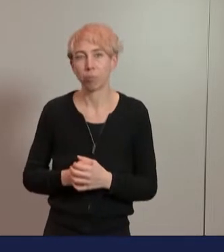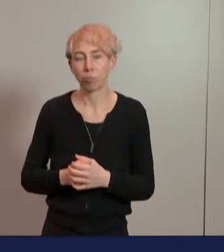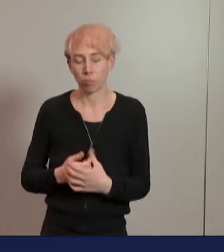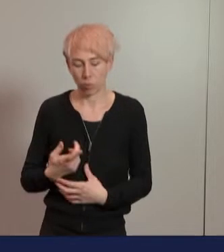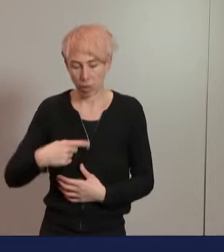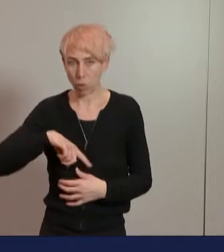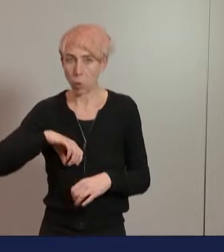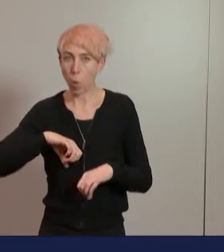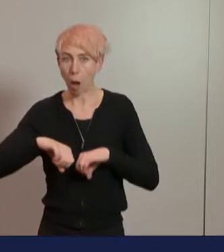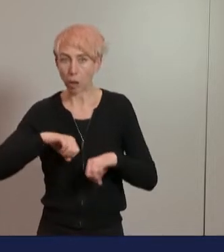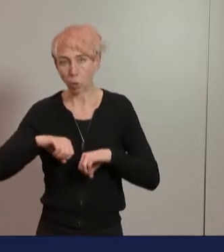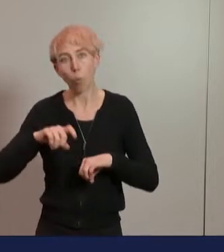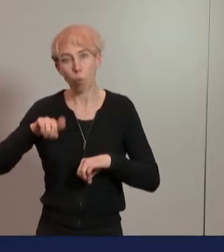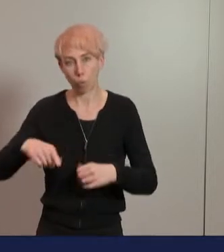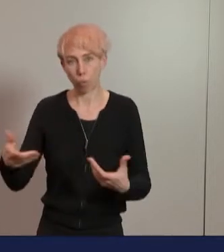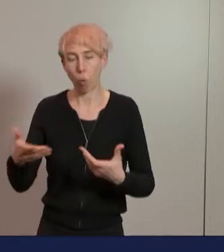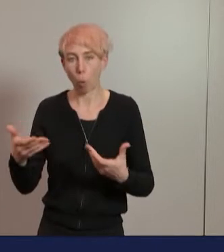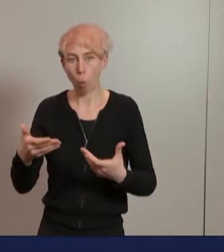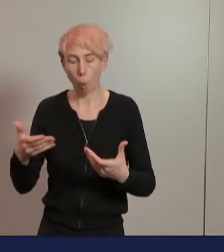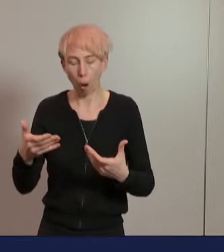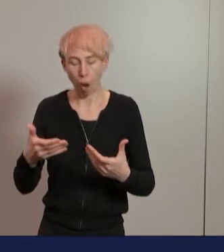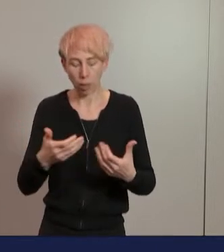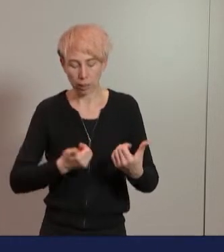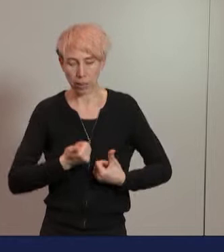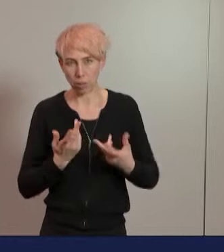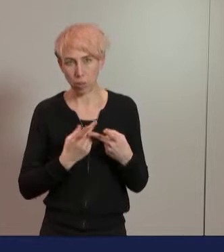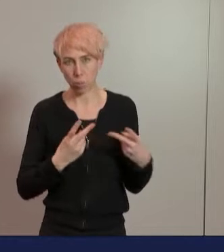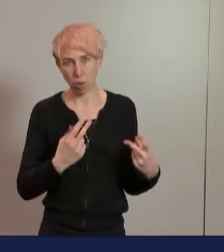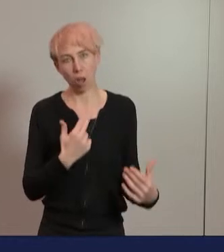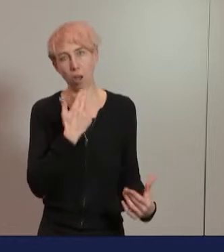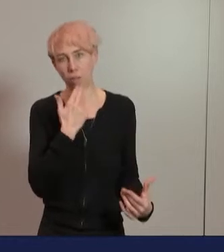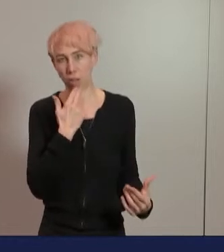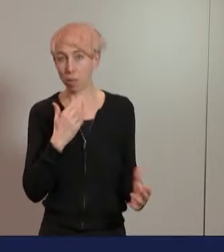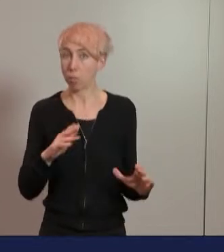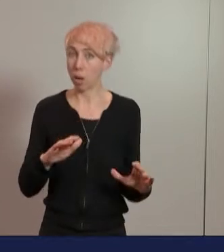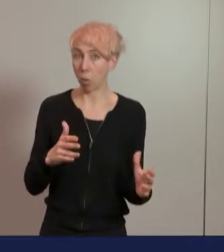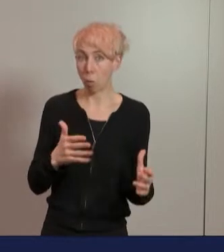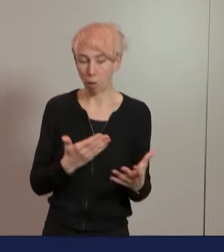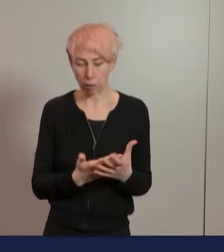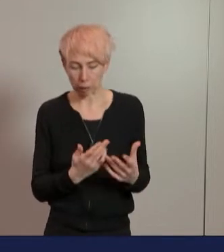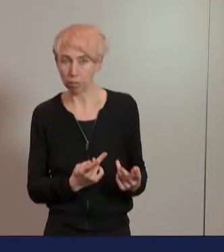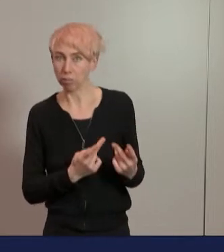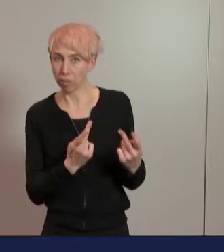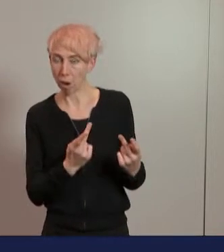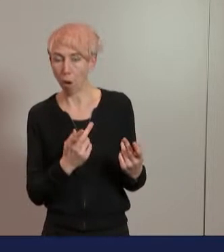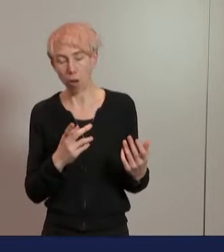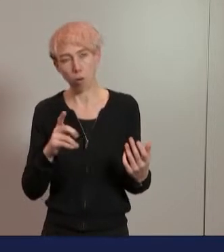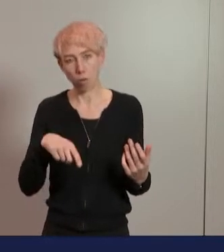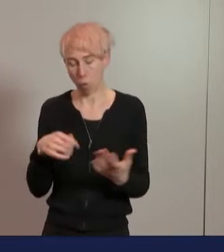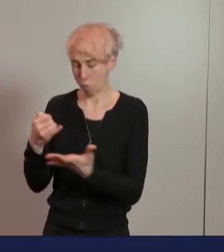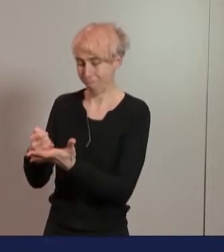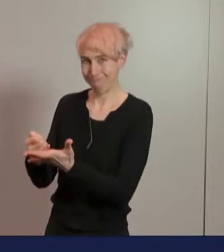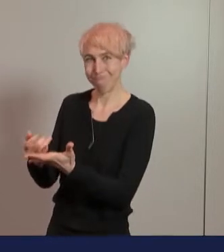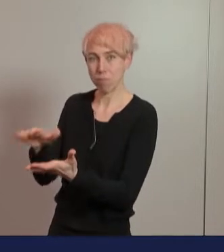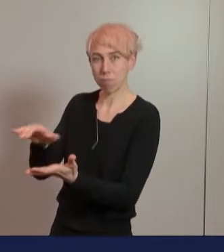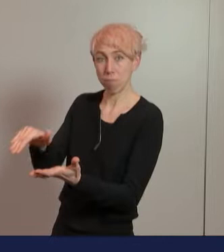Nos actions doivent s'inscrire dans une logique d'efficience de nos services publics. Mais pour tenir ce cadre vertueux, la fiscalité apparaît comme étant le seul levier significatif